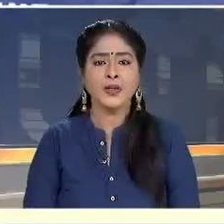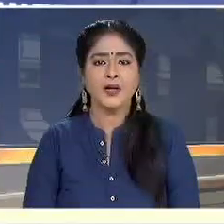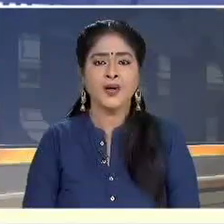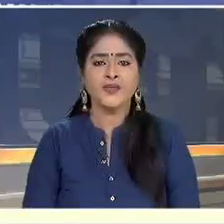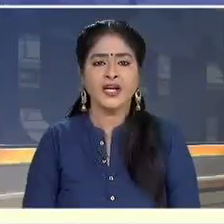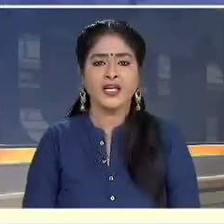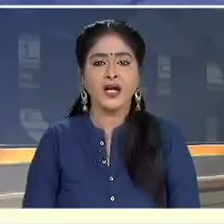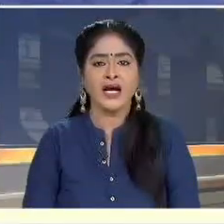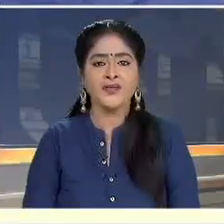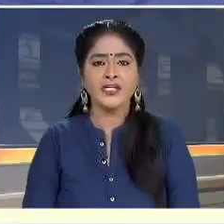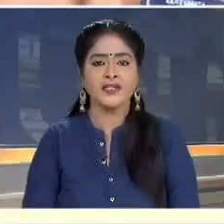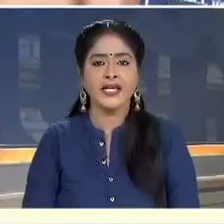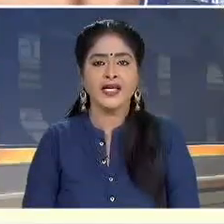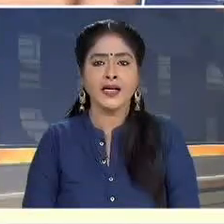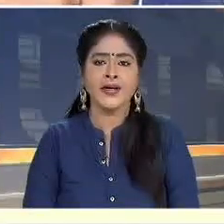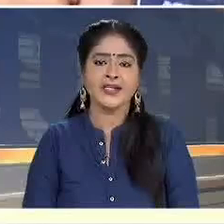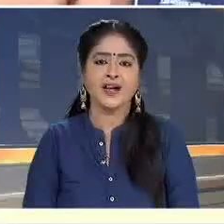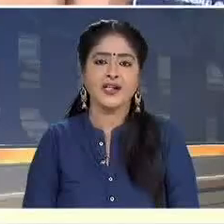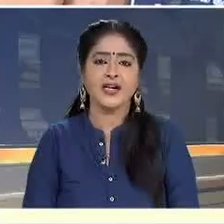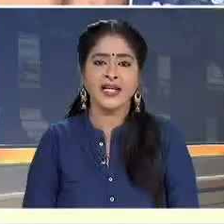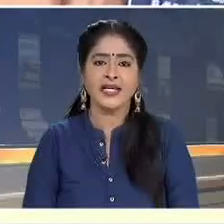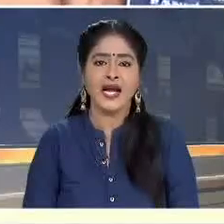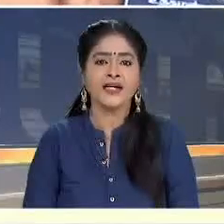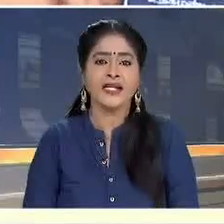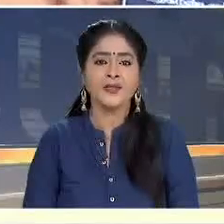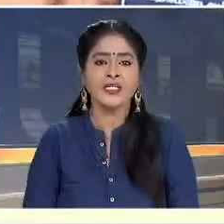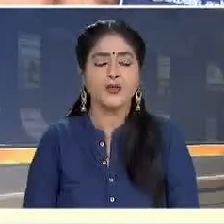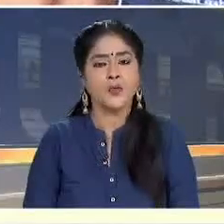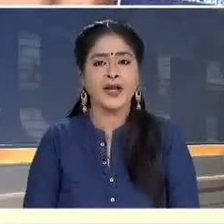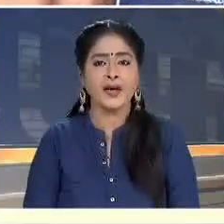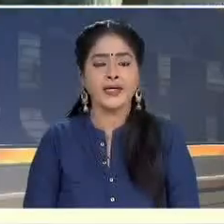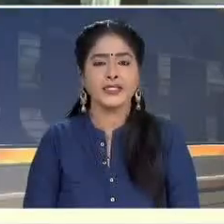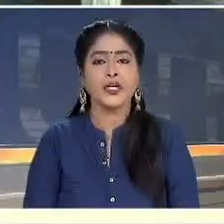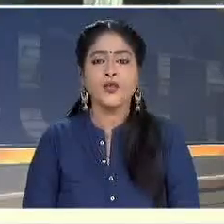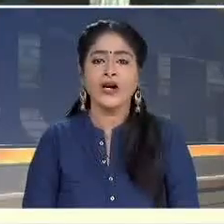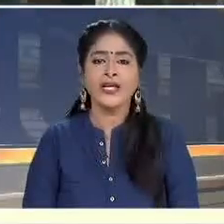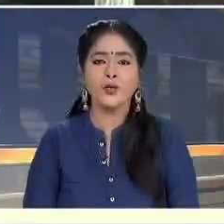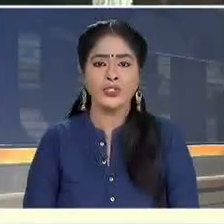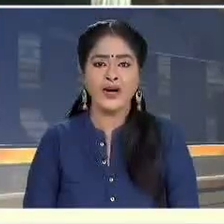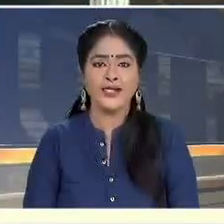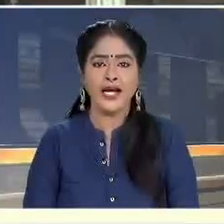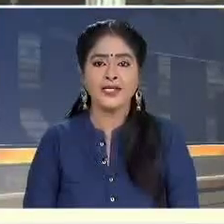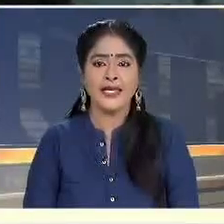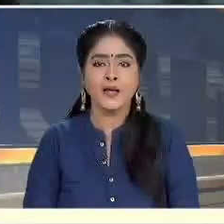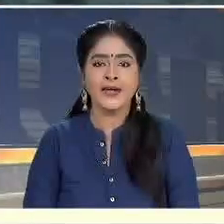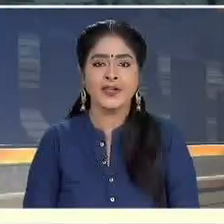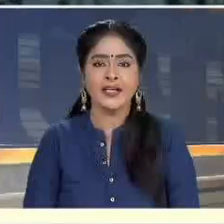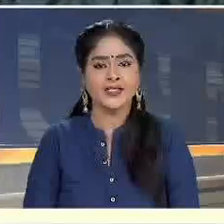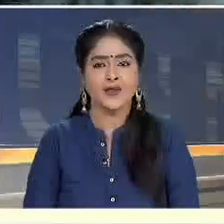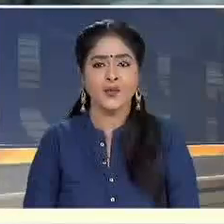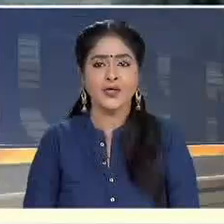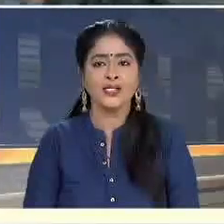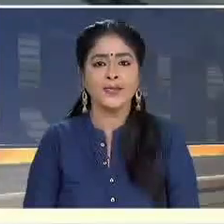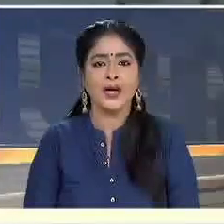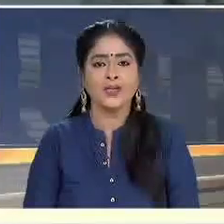கோடநாடு கொலை கொள்ளை வழக்கில் ஆய்வு செய்து சேகரிக்கப்பட்ட தகவல்கள் அறிக்கையாக நீதிமன்றத்தில் ஒப்படைக்கப்பட்டது. வழக்கில் குற்றவாளிகளாக